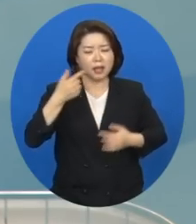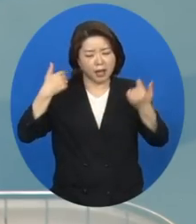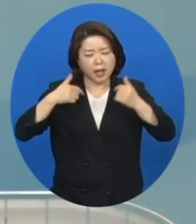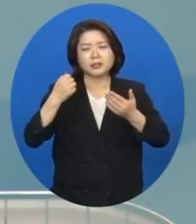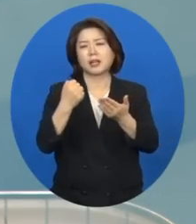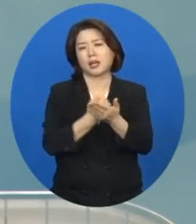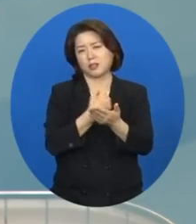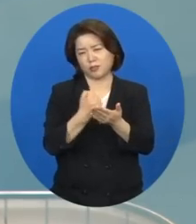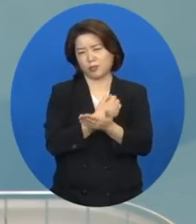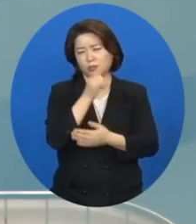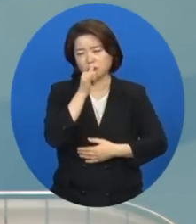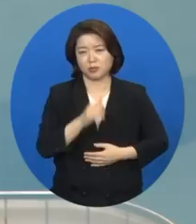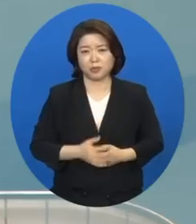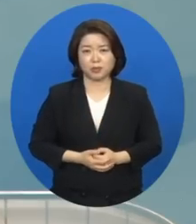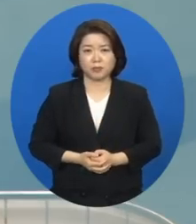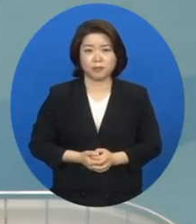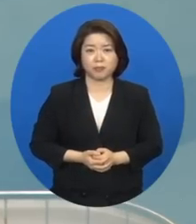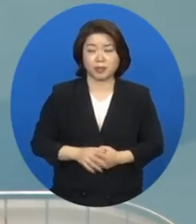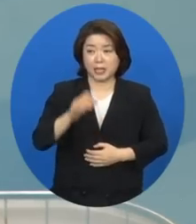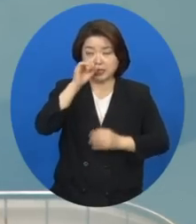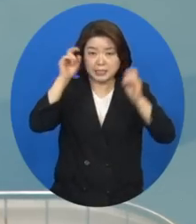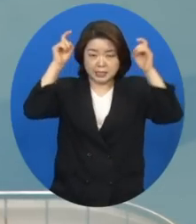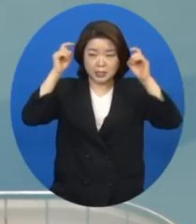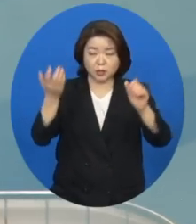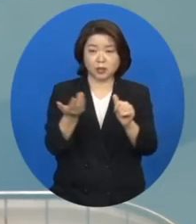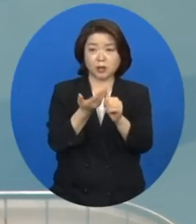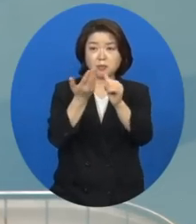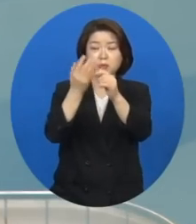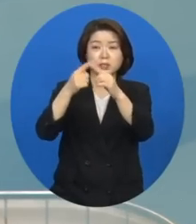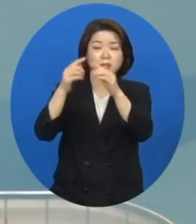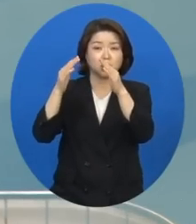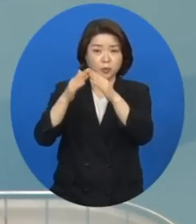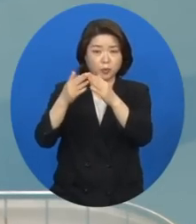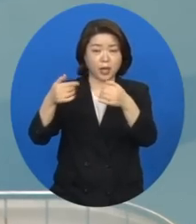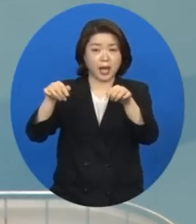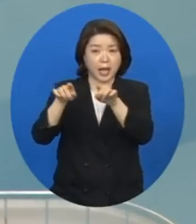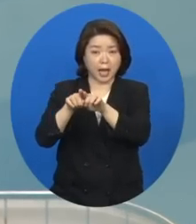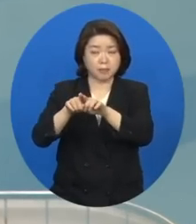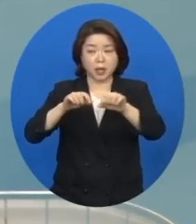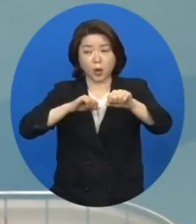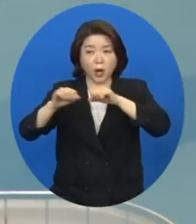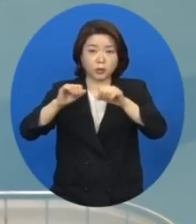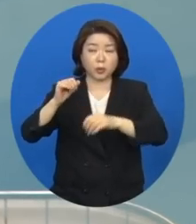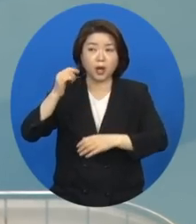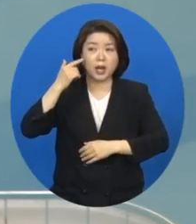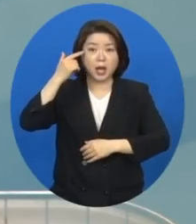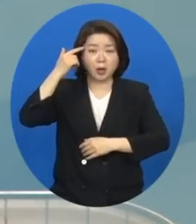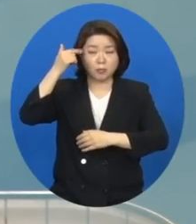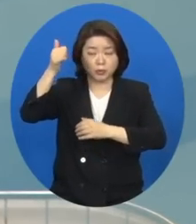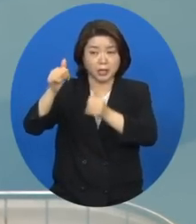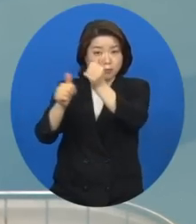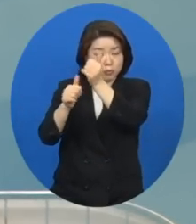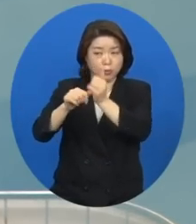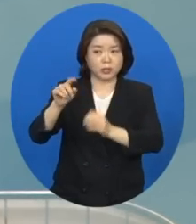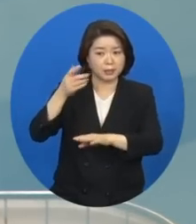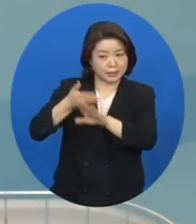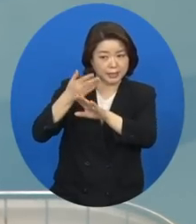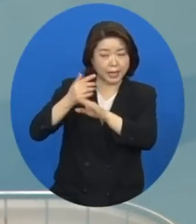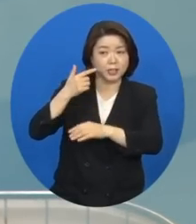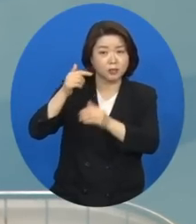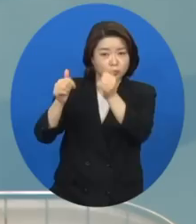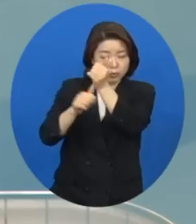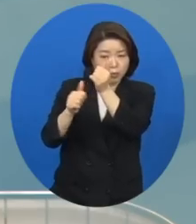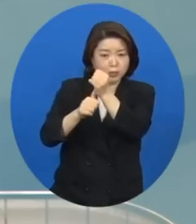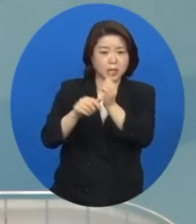아쉬움이었어요. 이 선한 목자교회 사역하면서 함께 사역한 한 부목사님 아버지 장례식에 제가 참석했습니다.